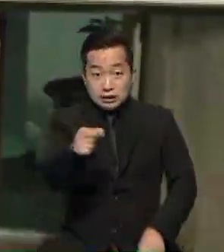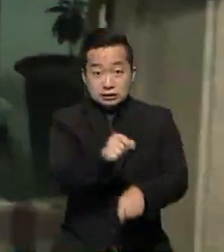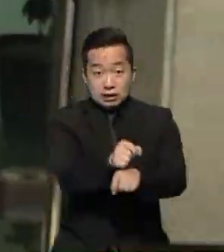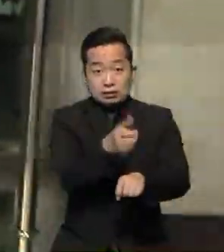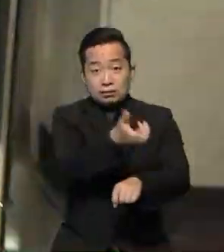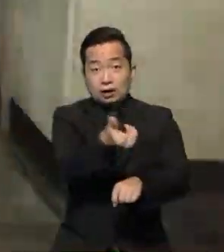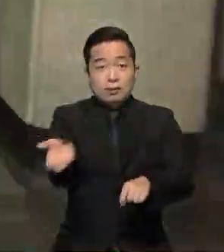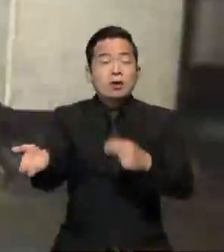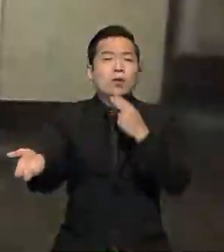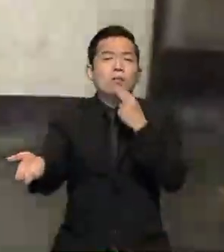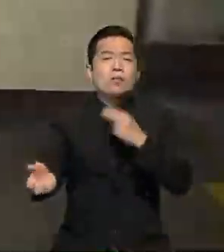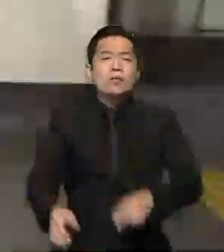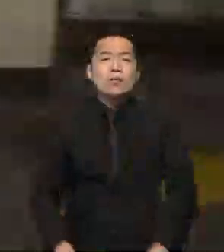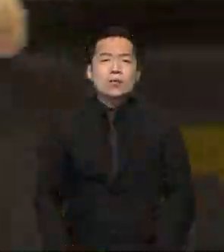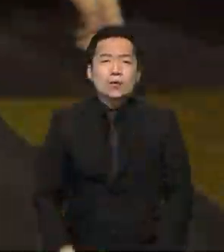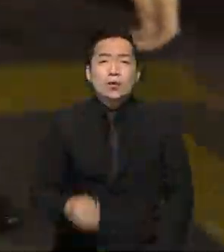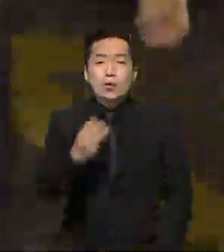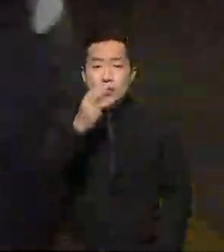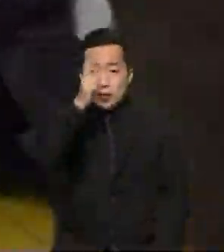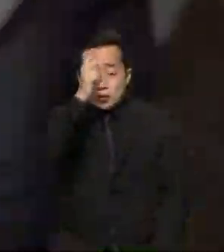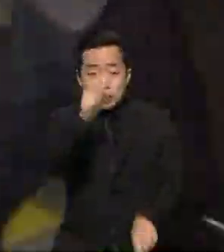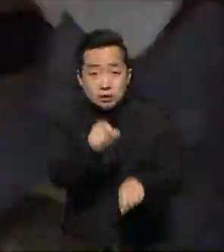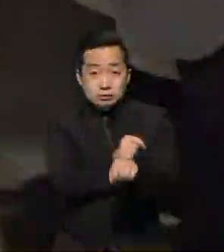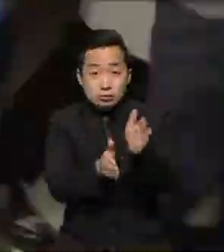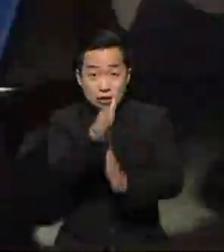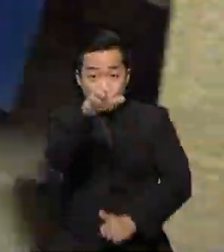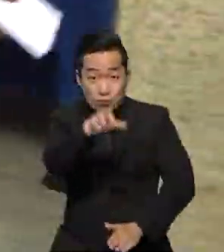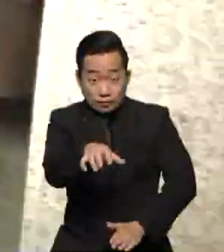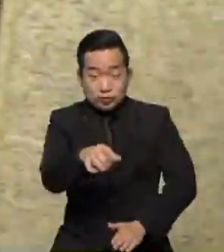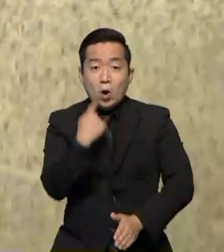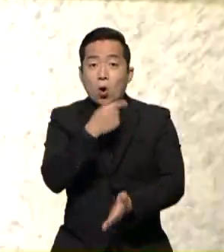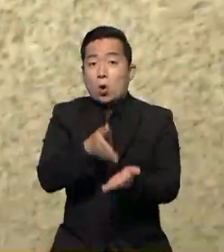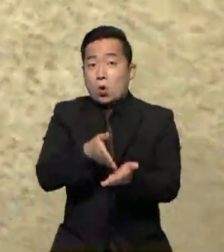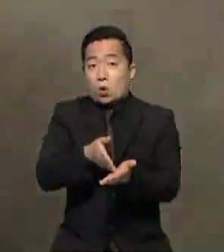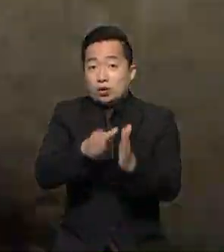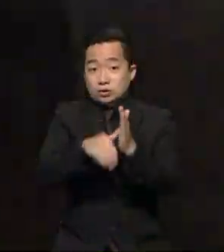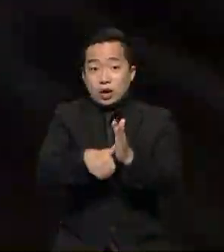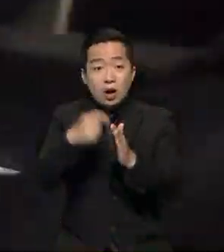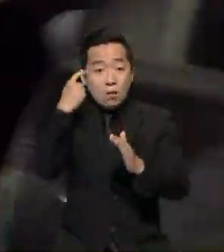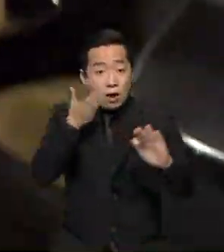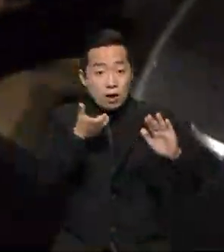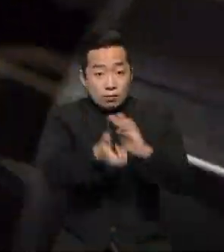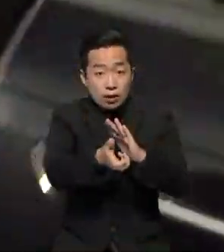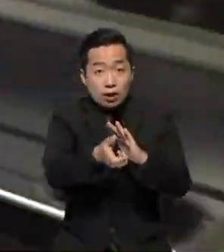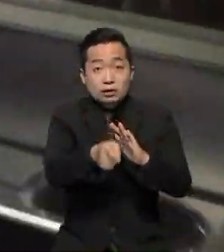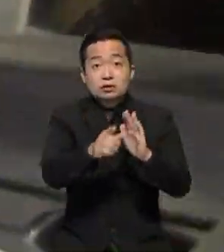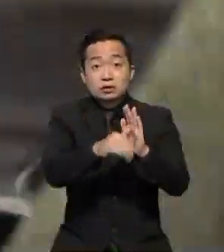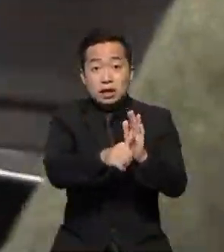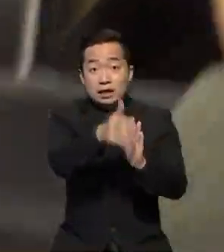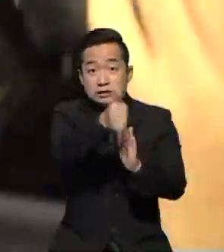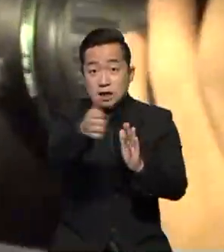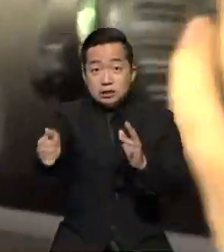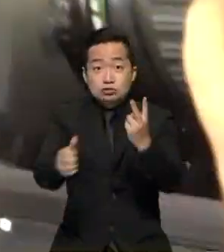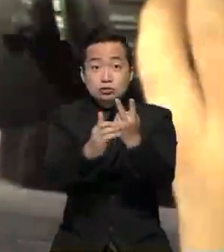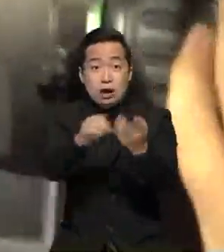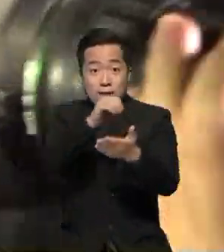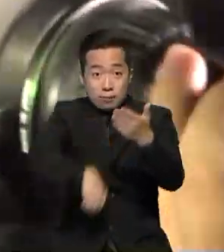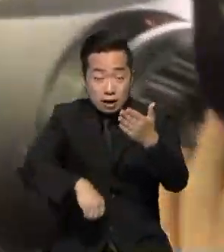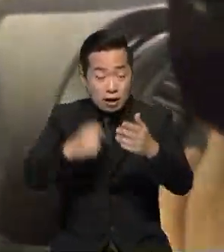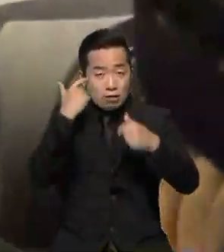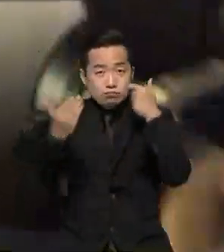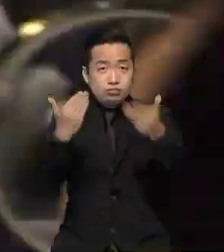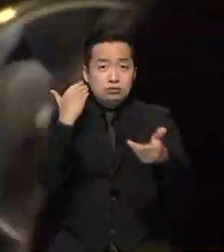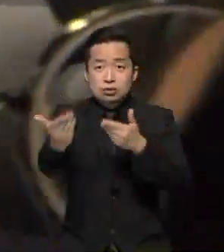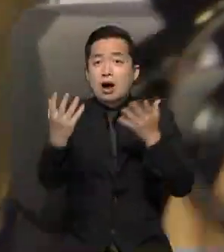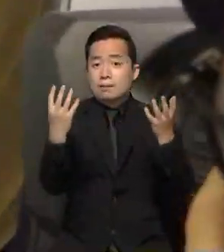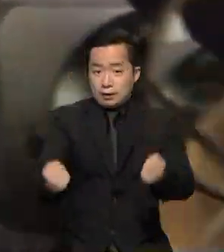않았습니다. 경찰 특별수사본부의 오늘 첫 언론 브리핑에서도 왜 압수수색 대상에서 제외됐느냐는 기자들의 질문이